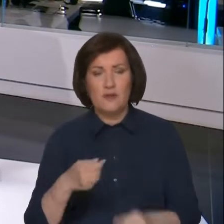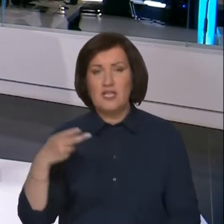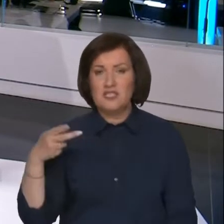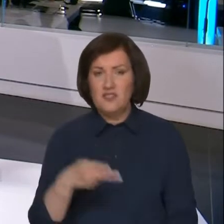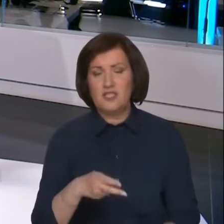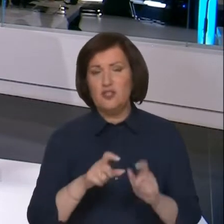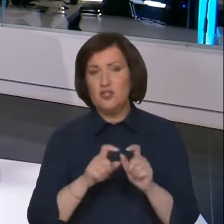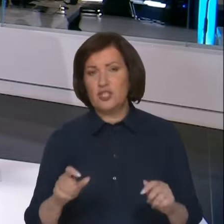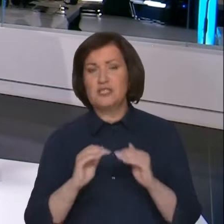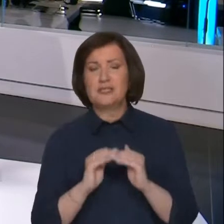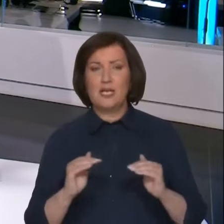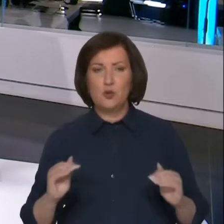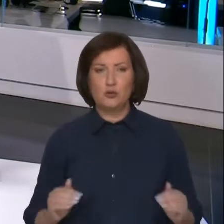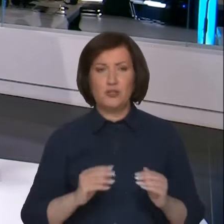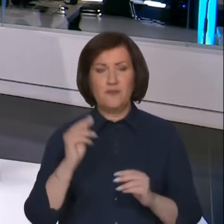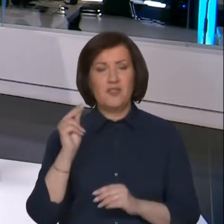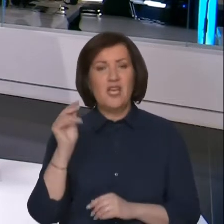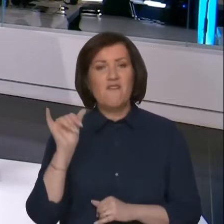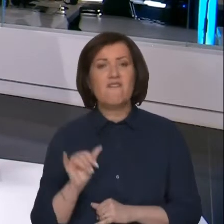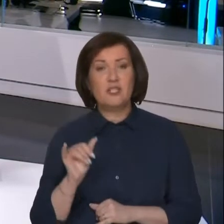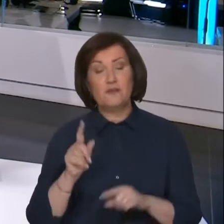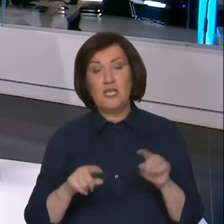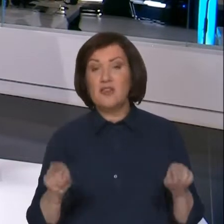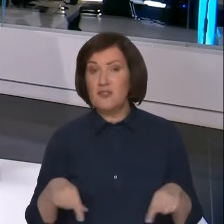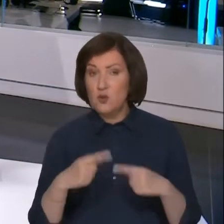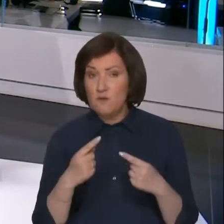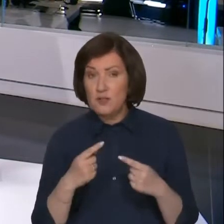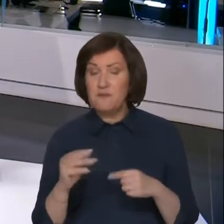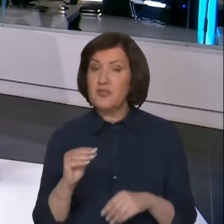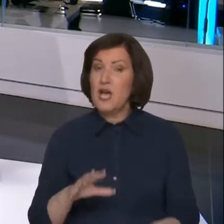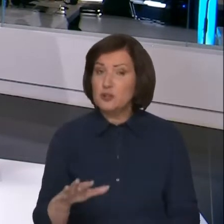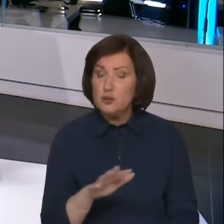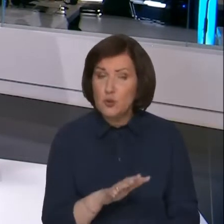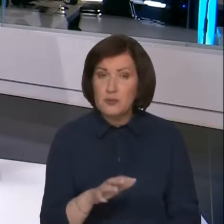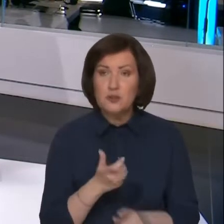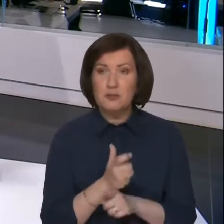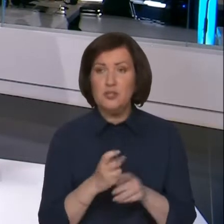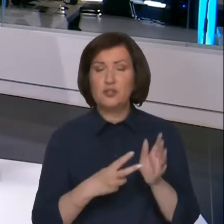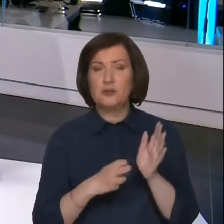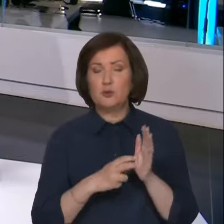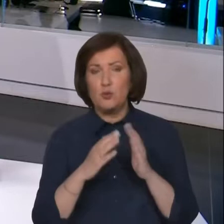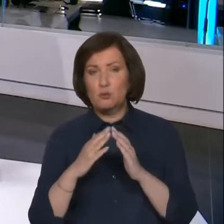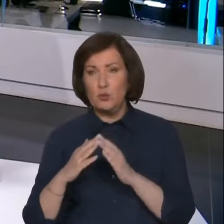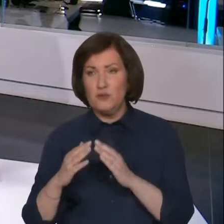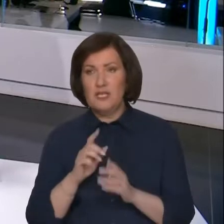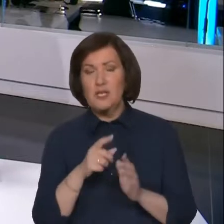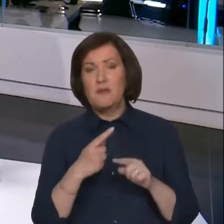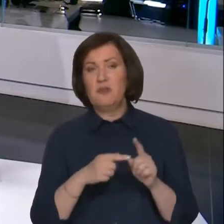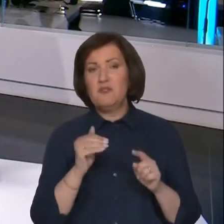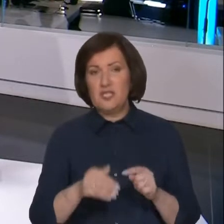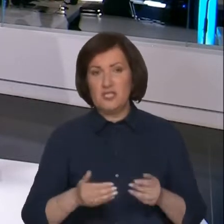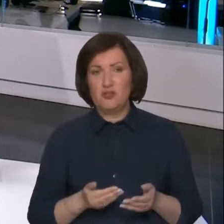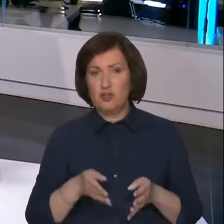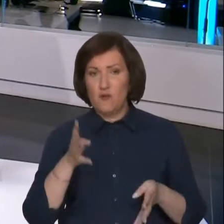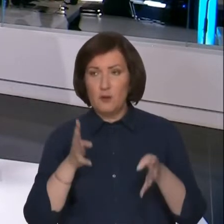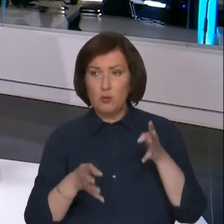тисячі шкіл, садочків та вишів. Деякі вже відновили, зокрема на Житомирщині більш як 700 будівель, з них 500